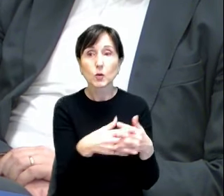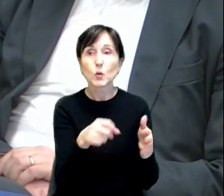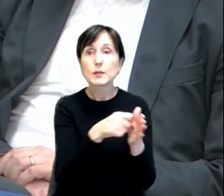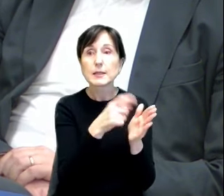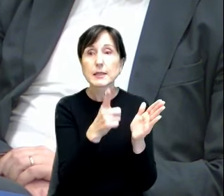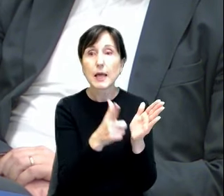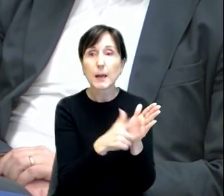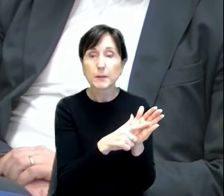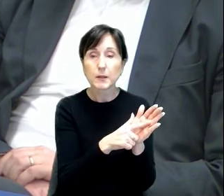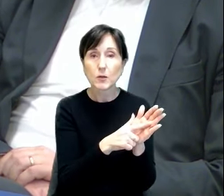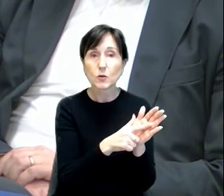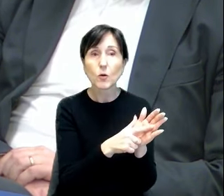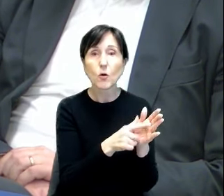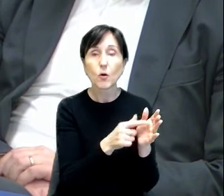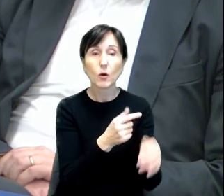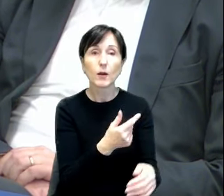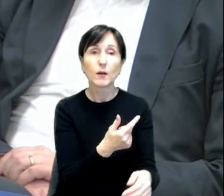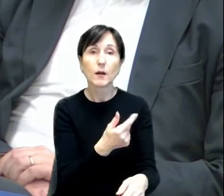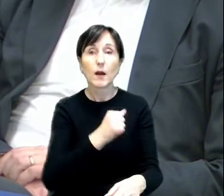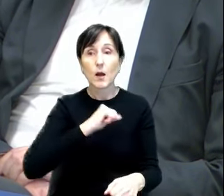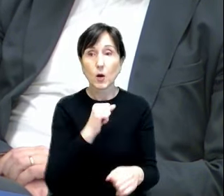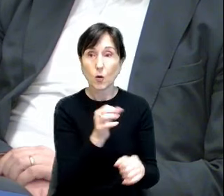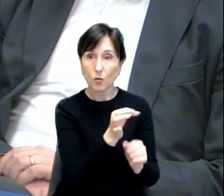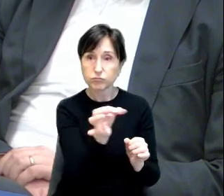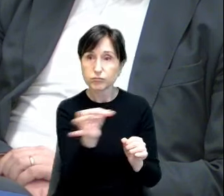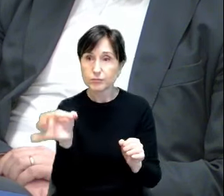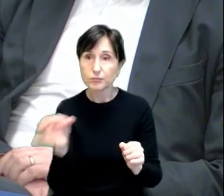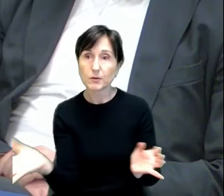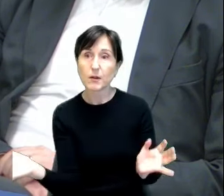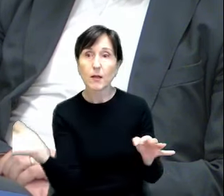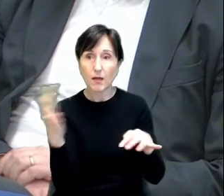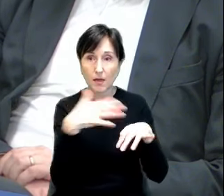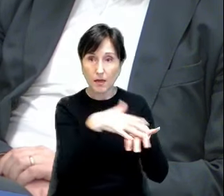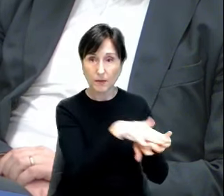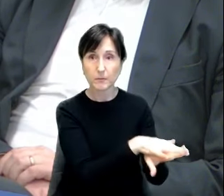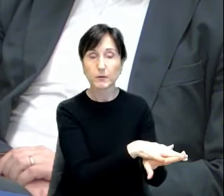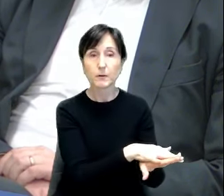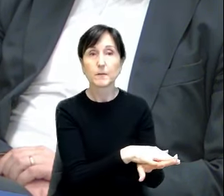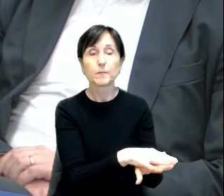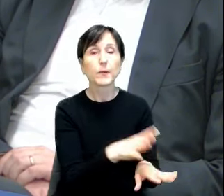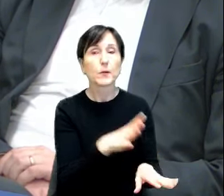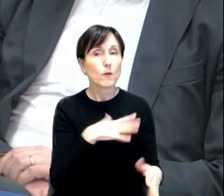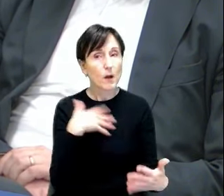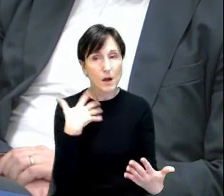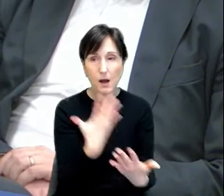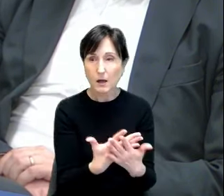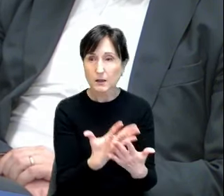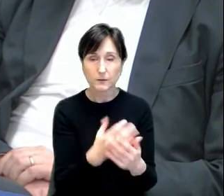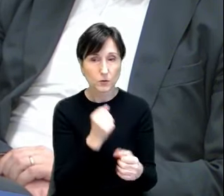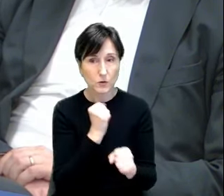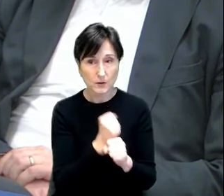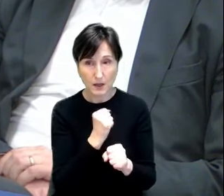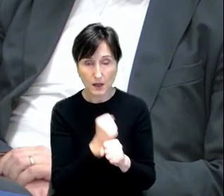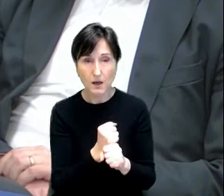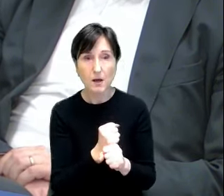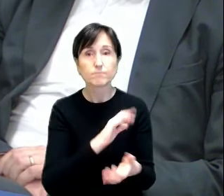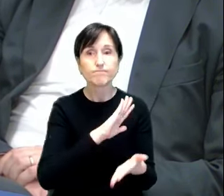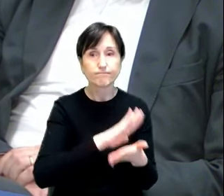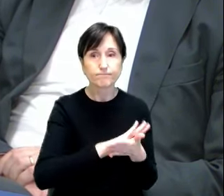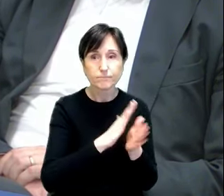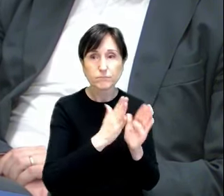sveikatos centro kuriame yra iš viso 35 vyko labai intensyvus darbas pasirengiant ir